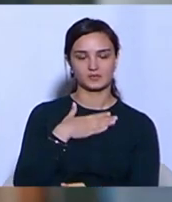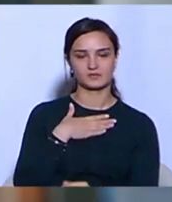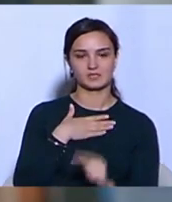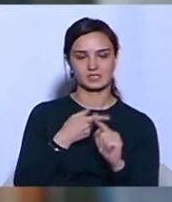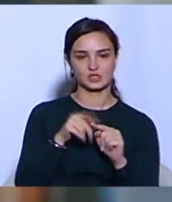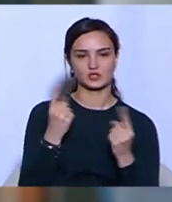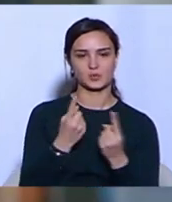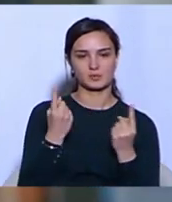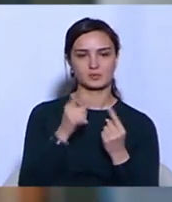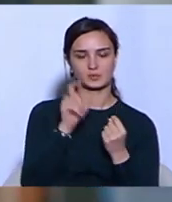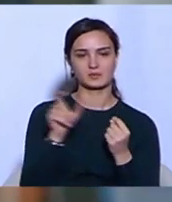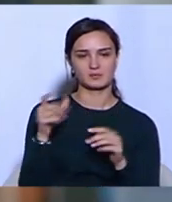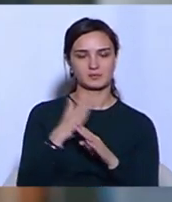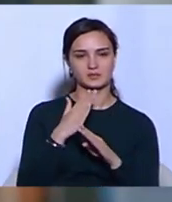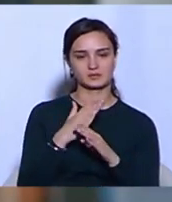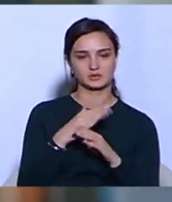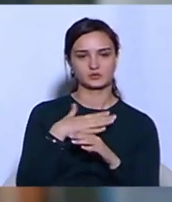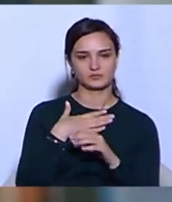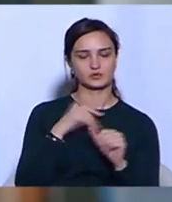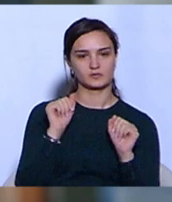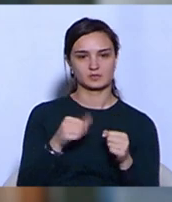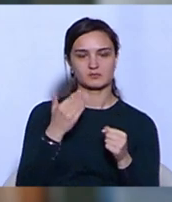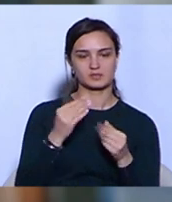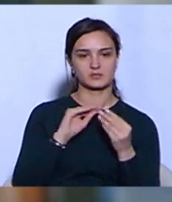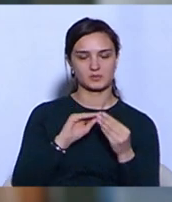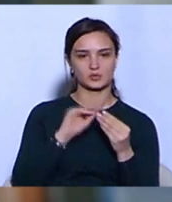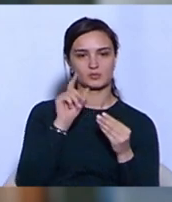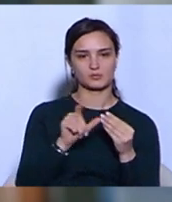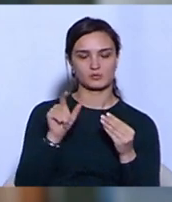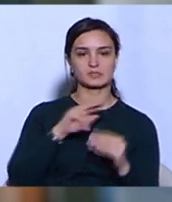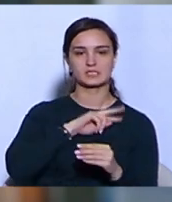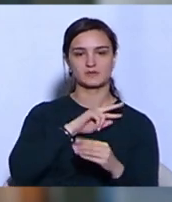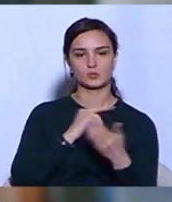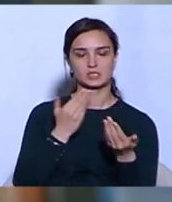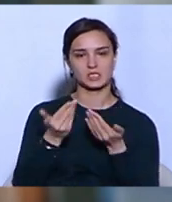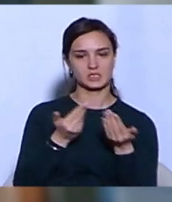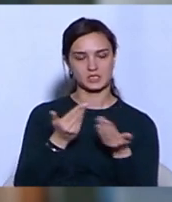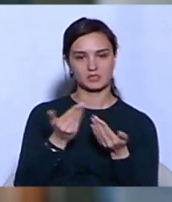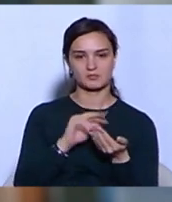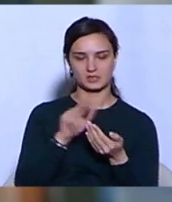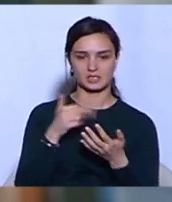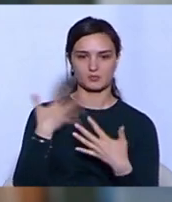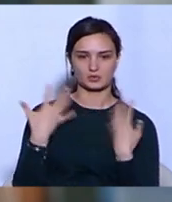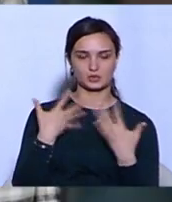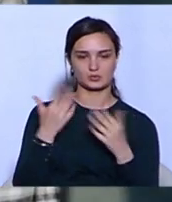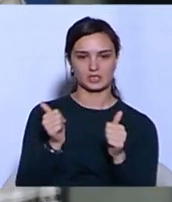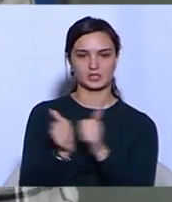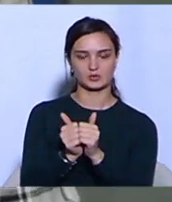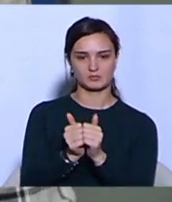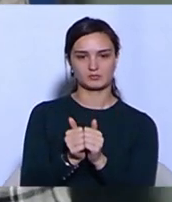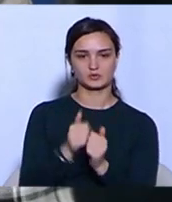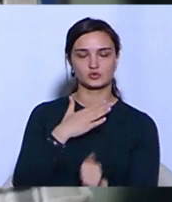ისინი ჩვეულებრივი პიროვნებები არიან, ჩვენ შეგვიძლია მათთან მეგობრობა, სიყვარულის გაზიარება და ემოციური თანამშრომლობა.